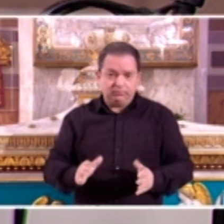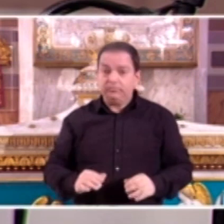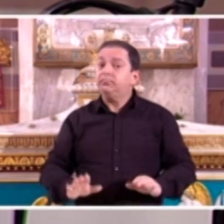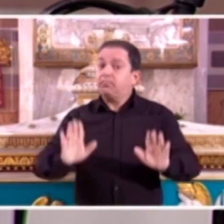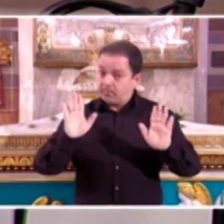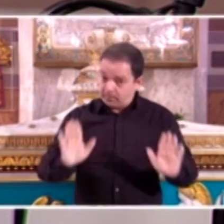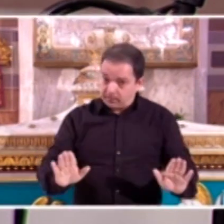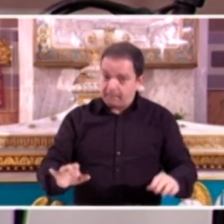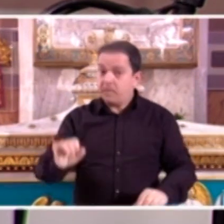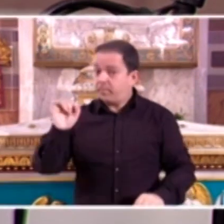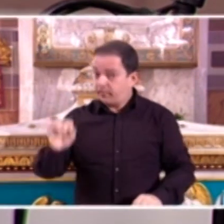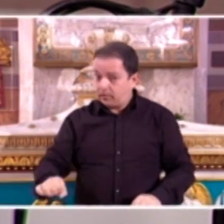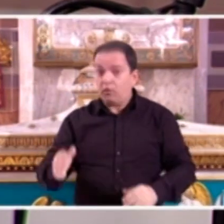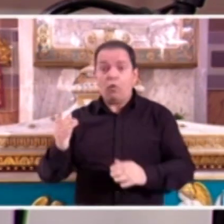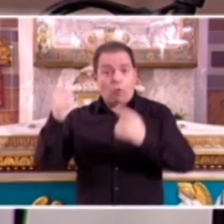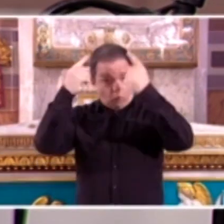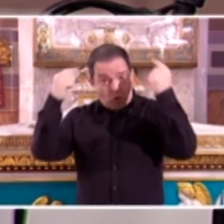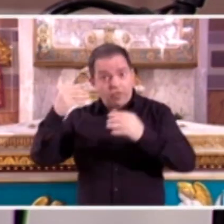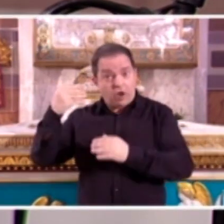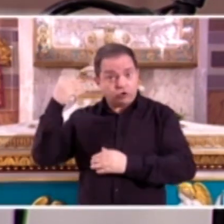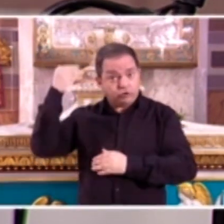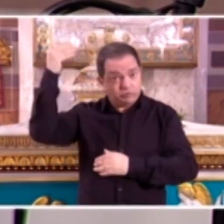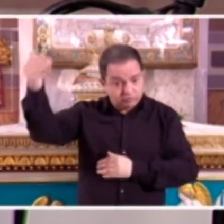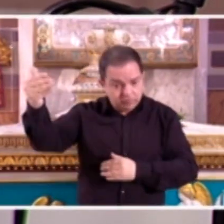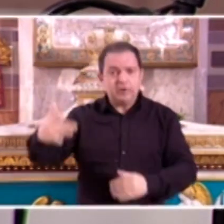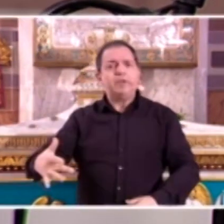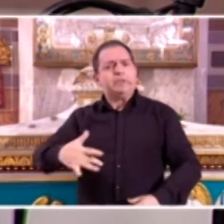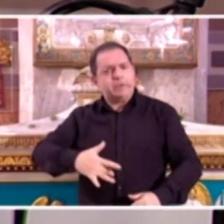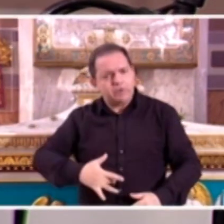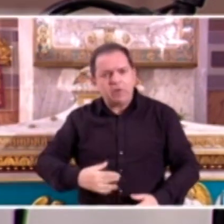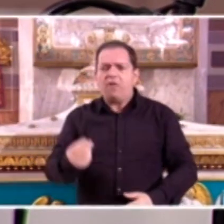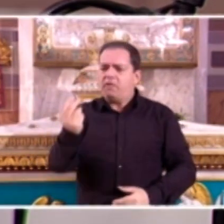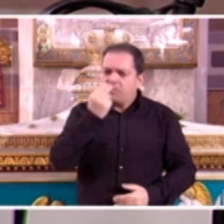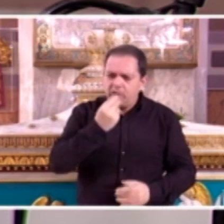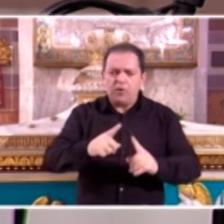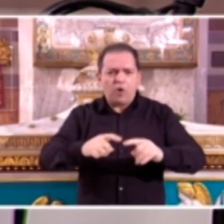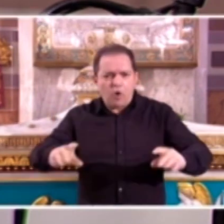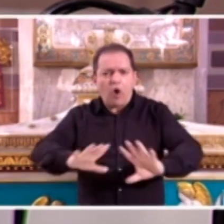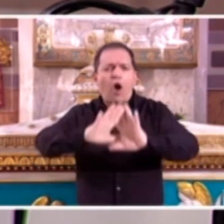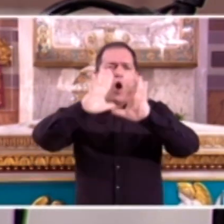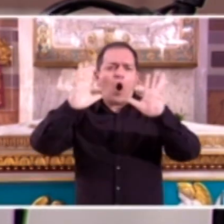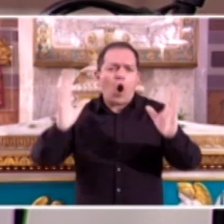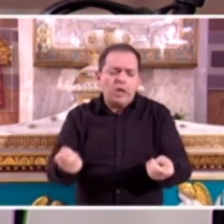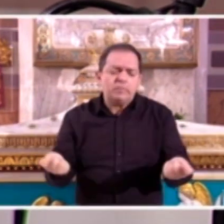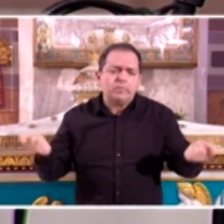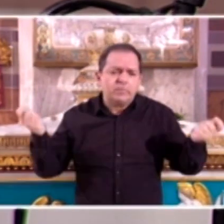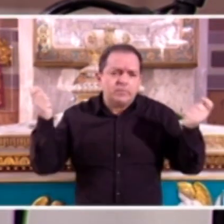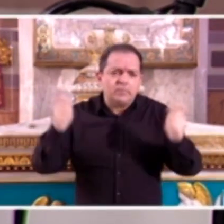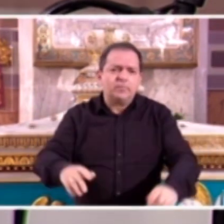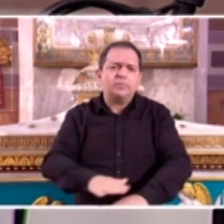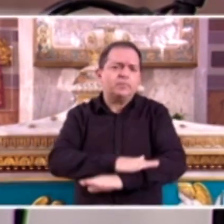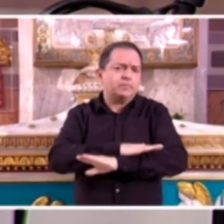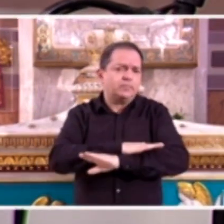βρώμασιν ο δε Θεός και ταύτην και ταύτα